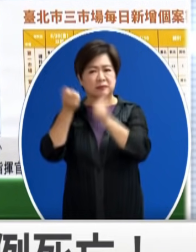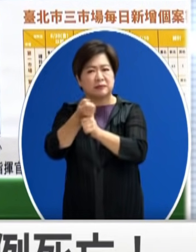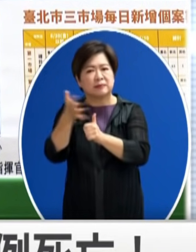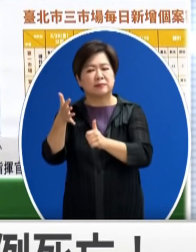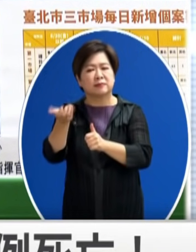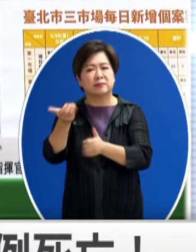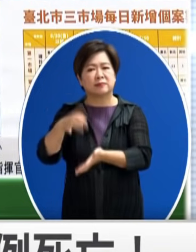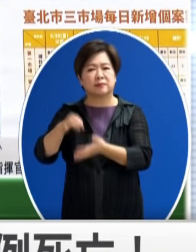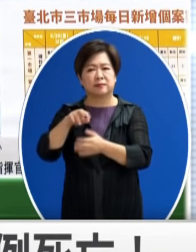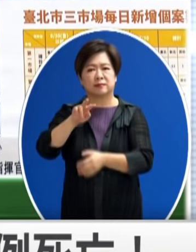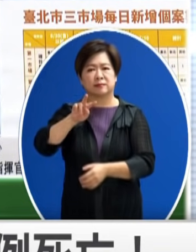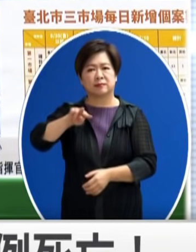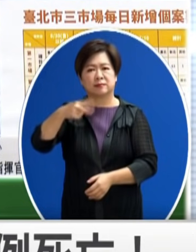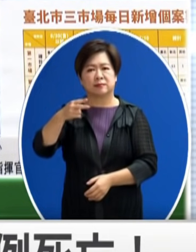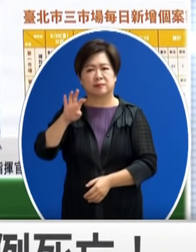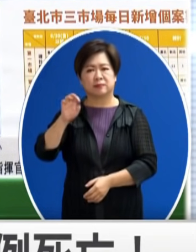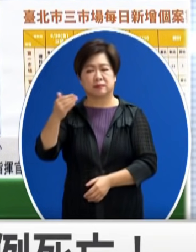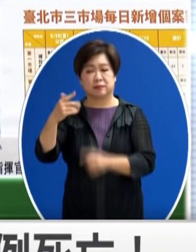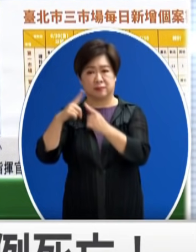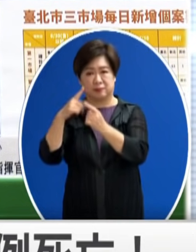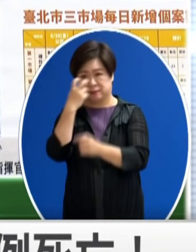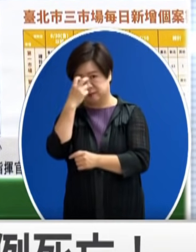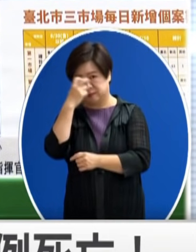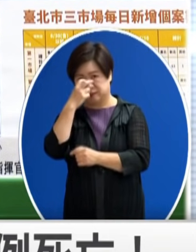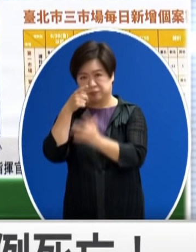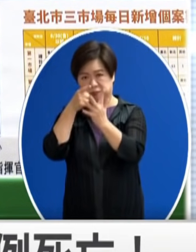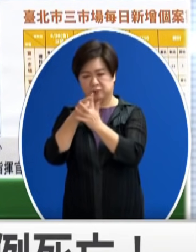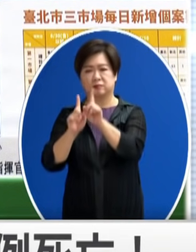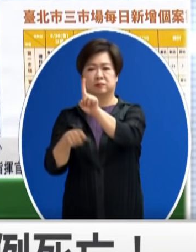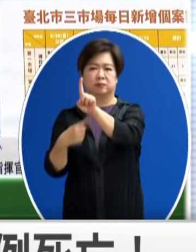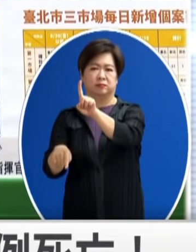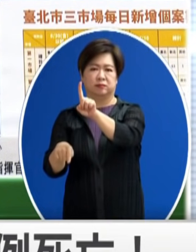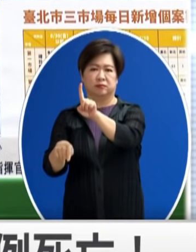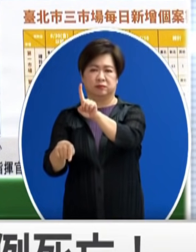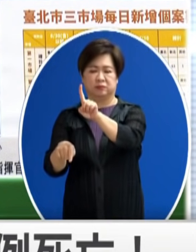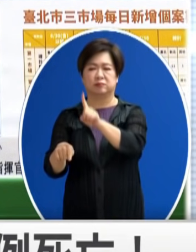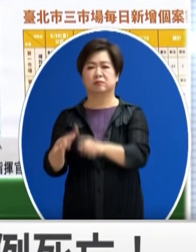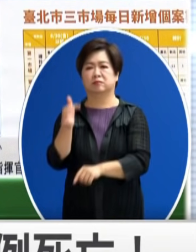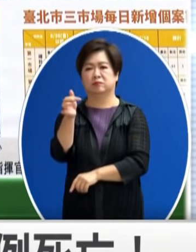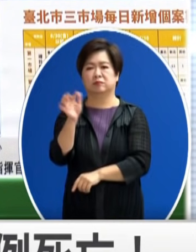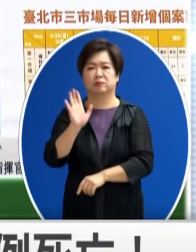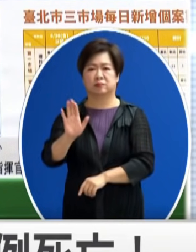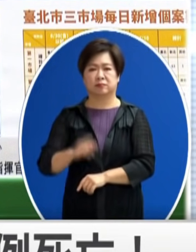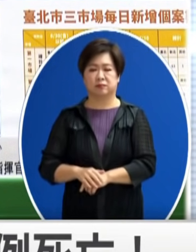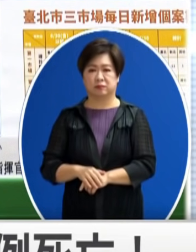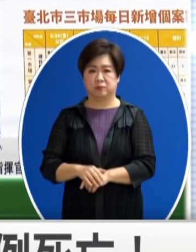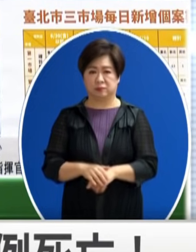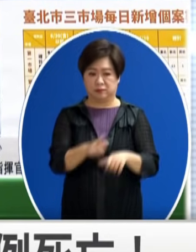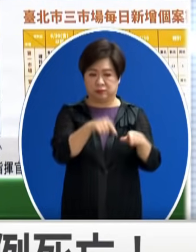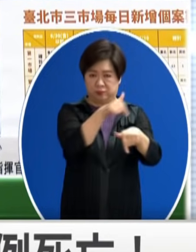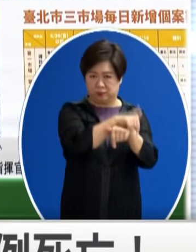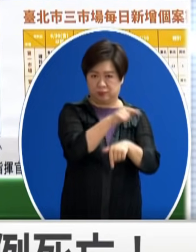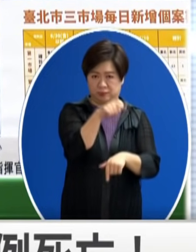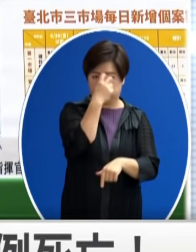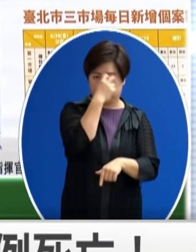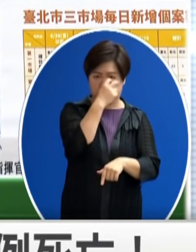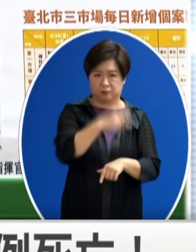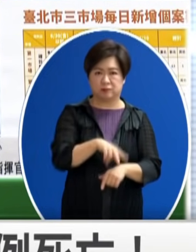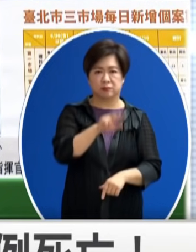刚才讲2249人的采检，那验出1位，哈，是阳性。那淮南市长采检